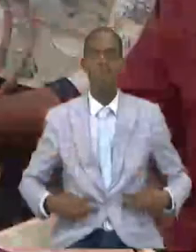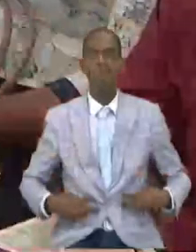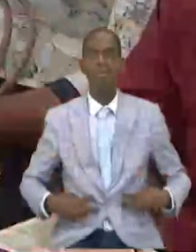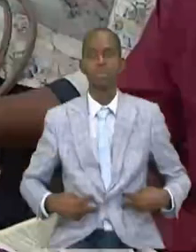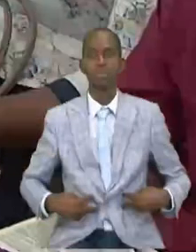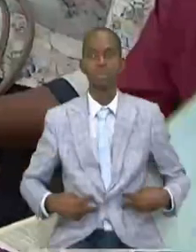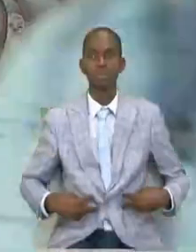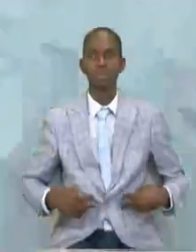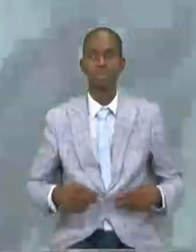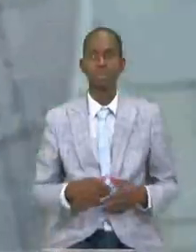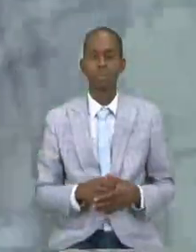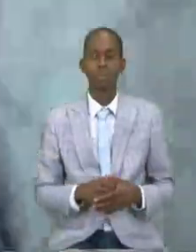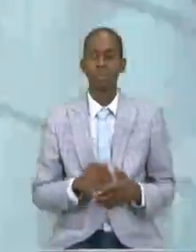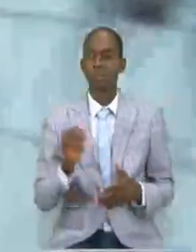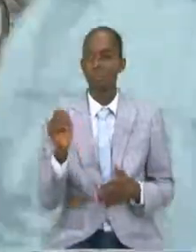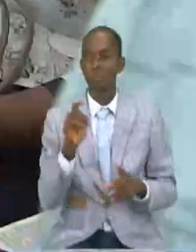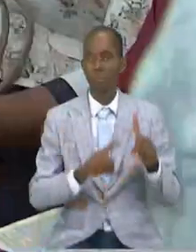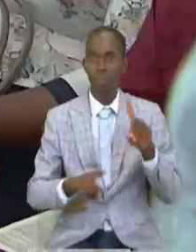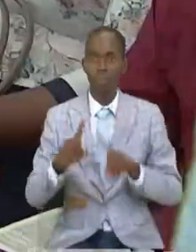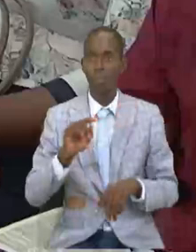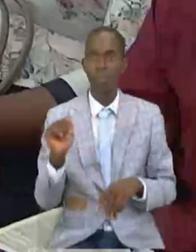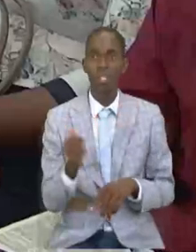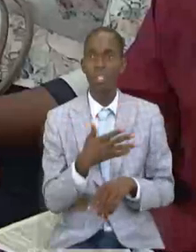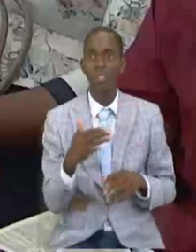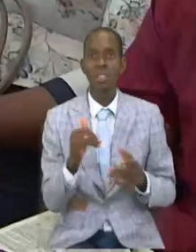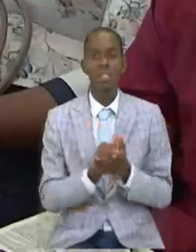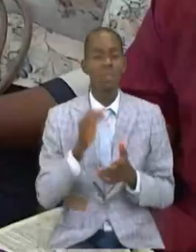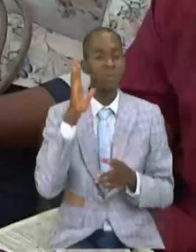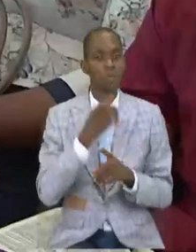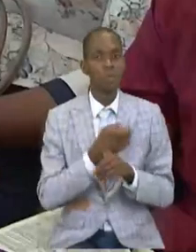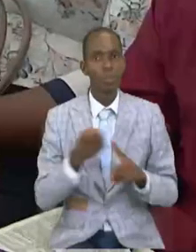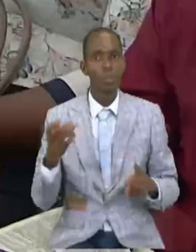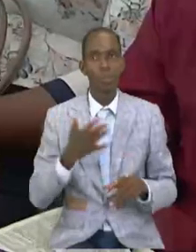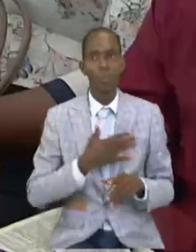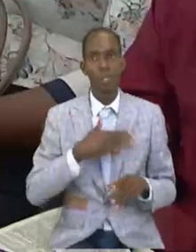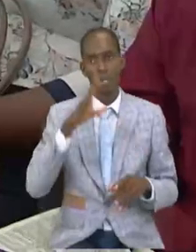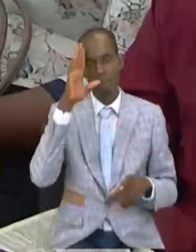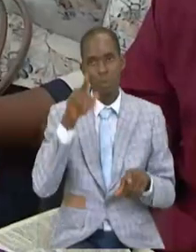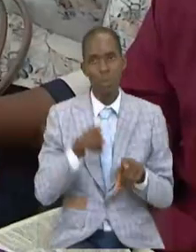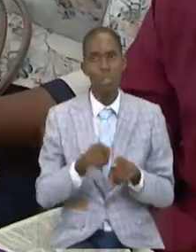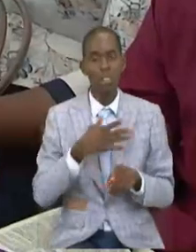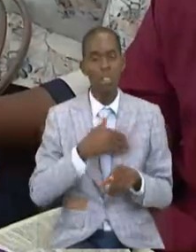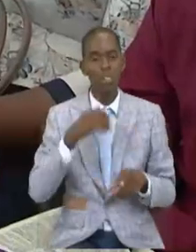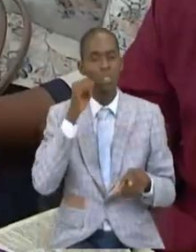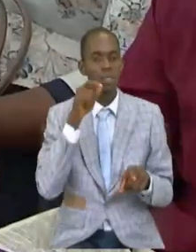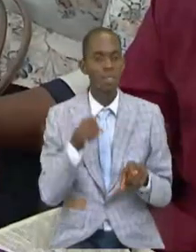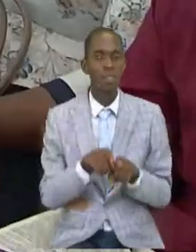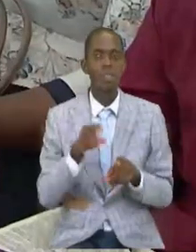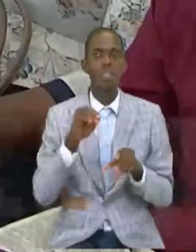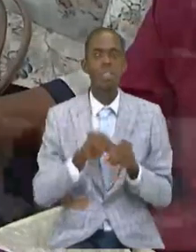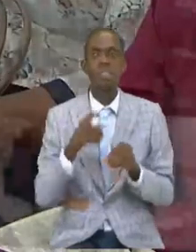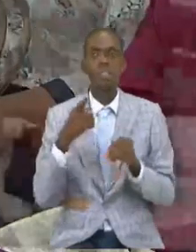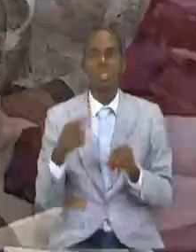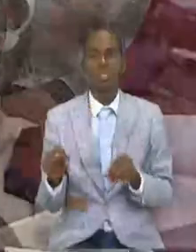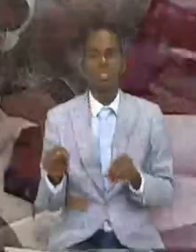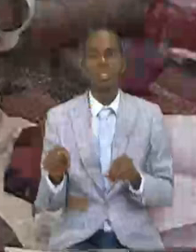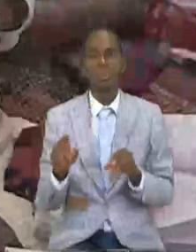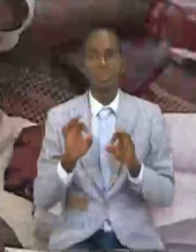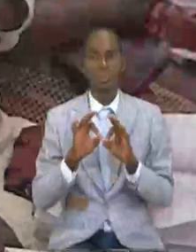sœurs physiquement. Répétez cela. Je ne ferai rien qui nuise à mes frères et sœurs dans leur famille. Répétez